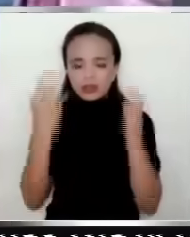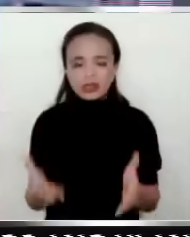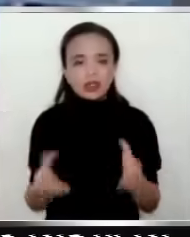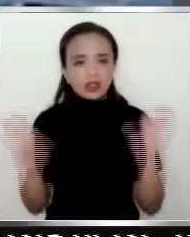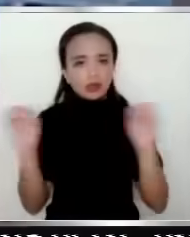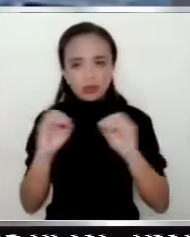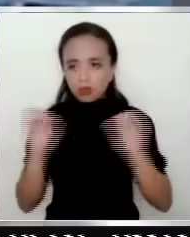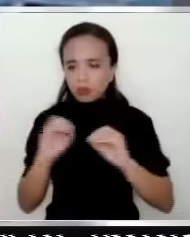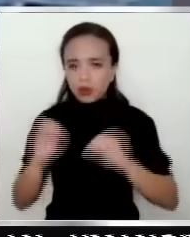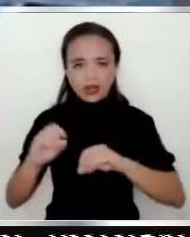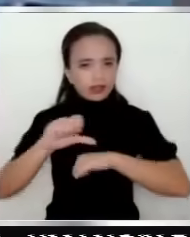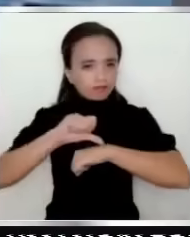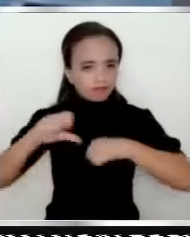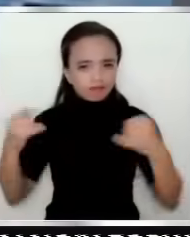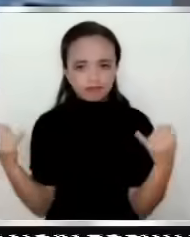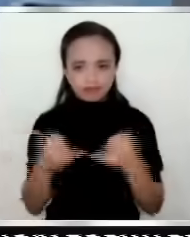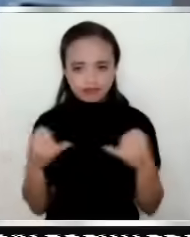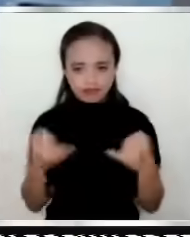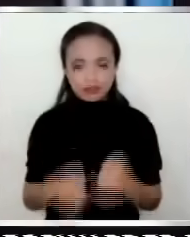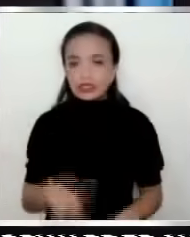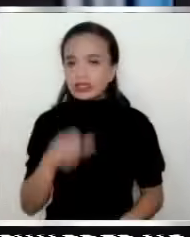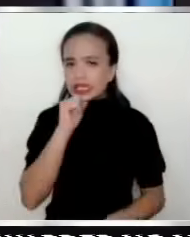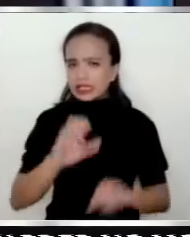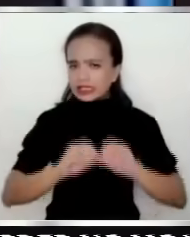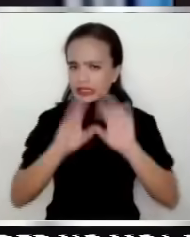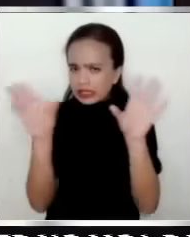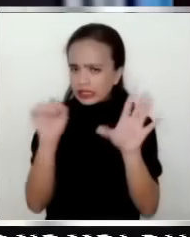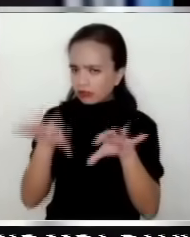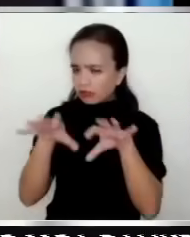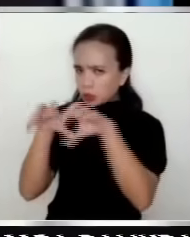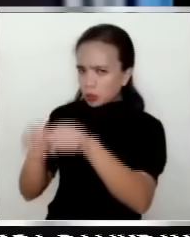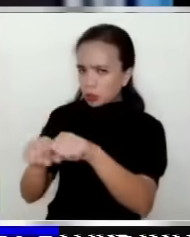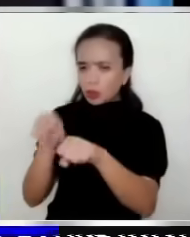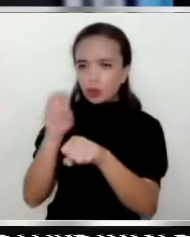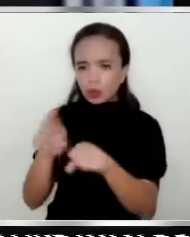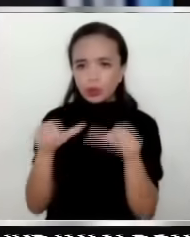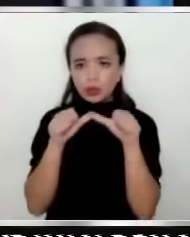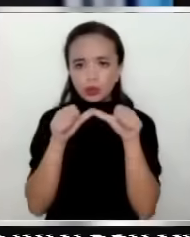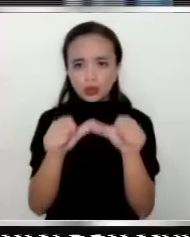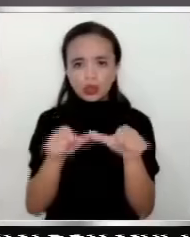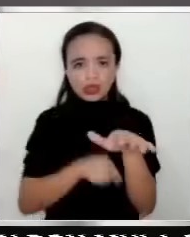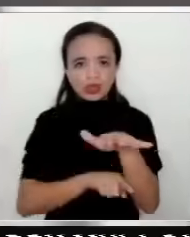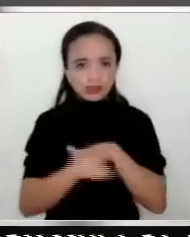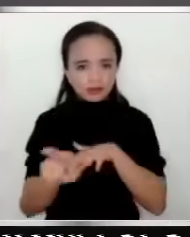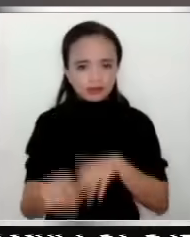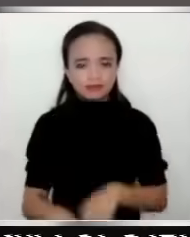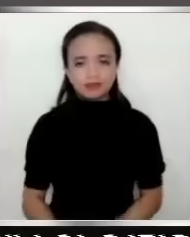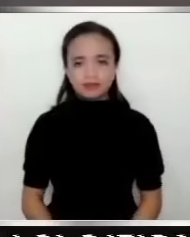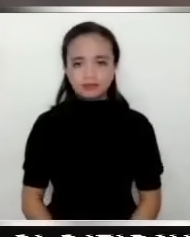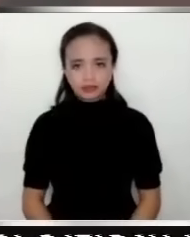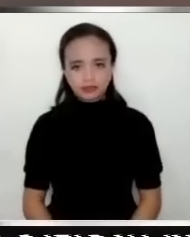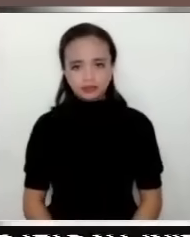sa insidente. Hindi pa malinaw kung nahuli ang toro o kung tuluyan itong nakatakas.